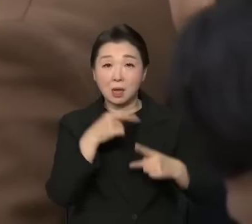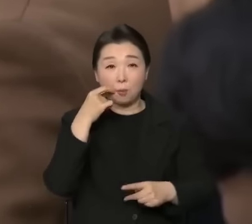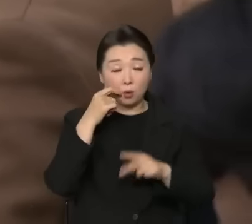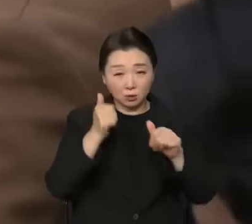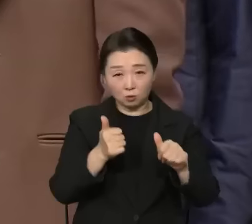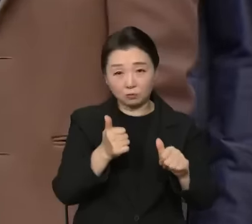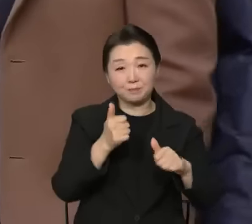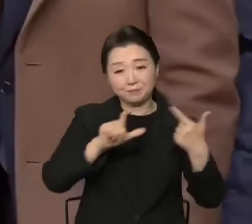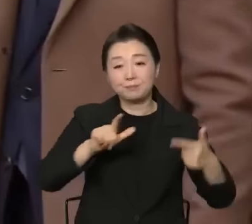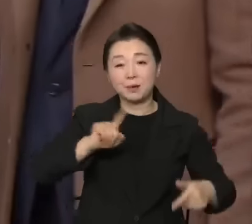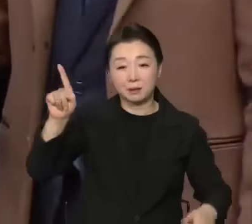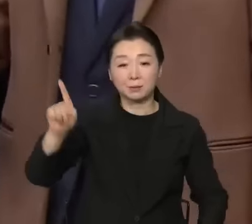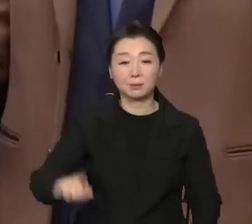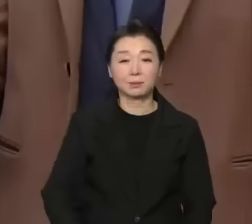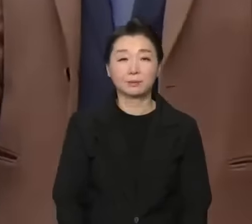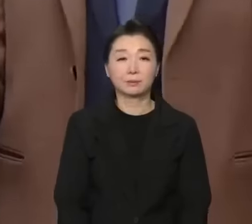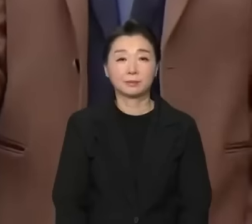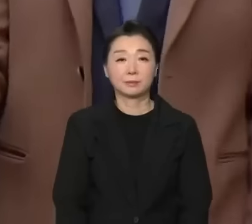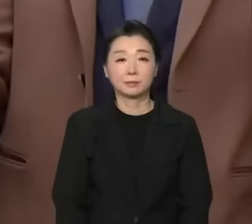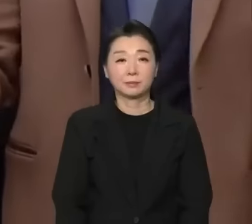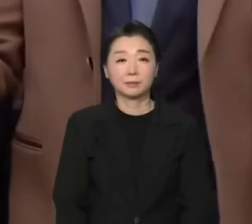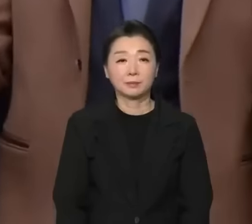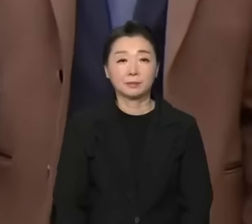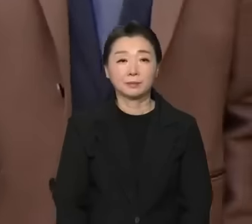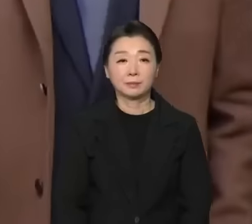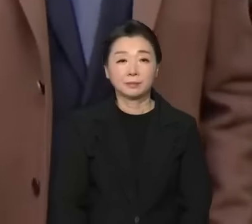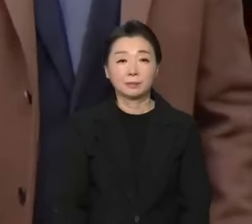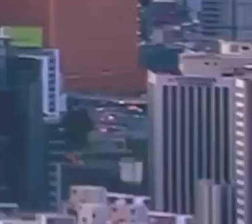밝혔습니다. JTBC 공다솜입니다.